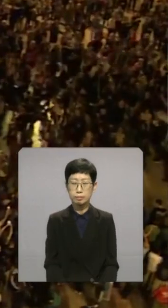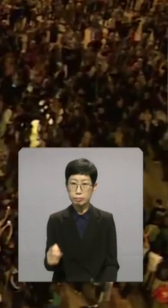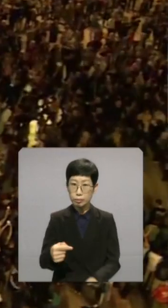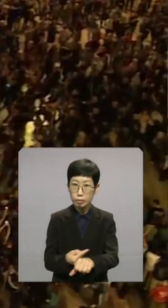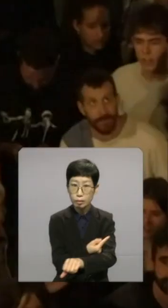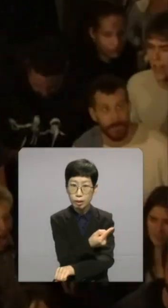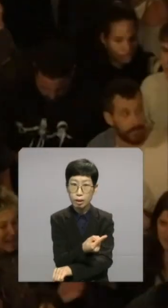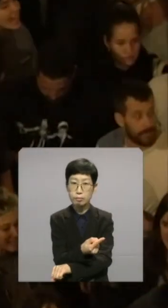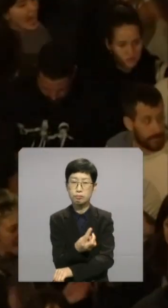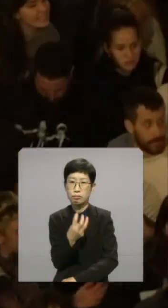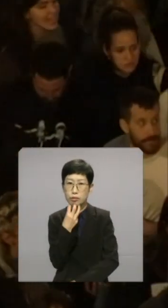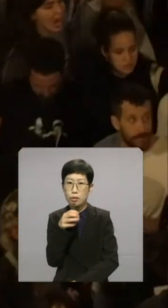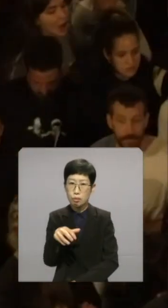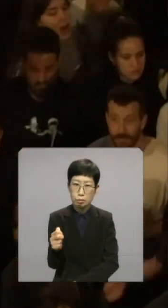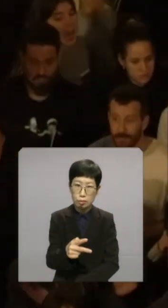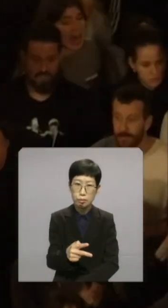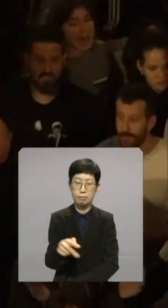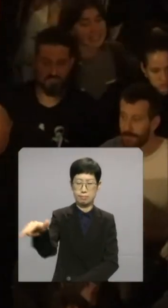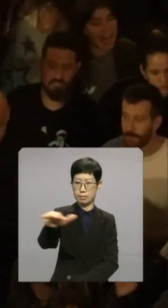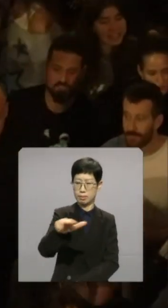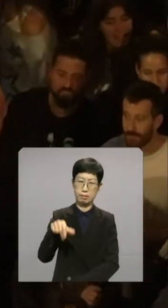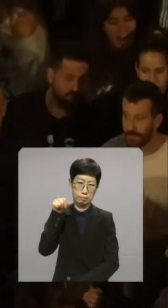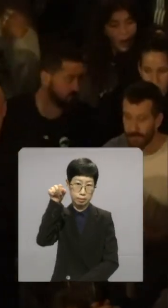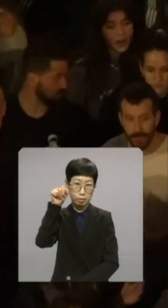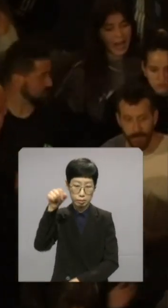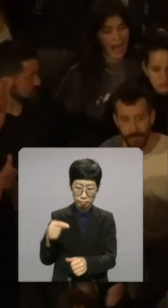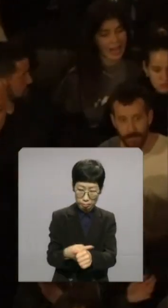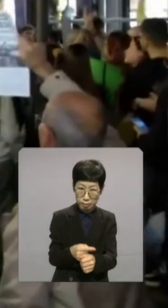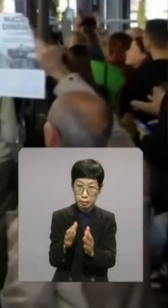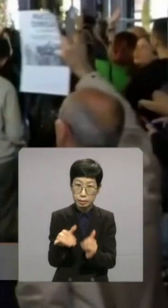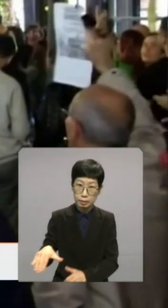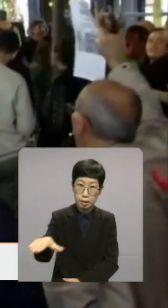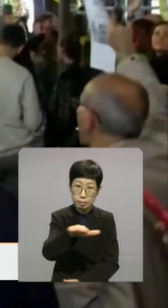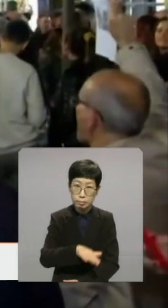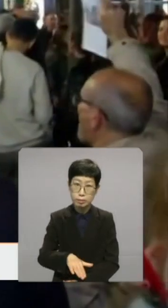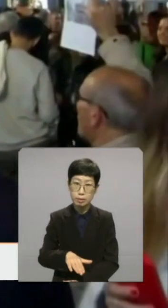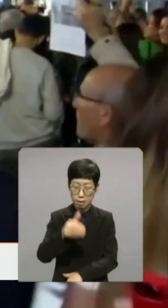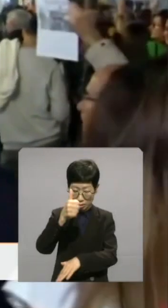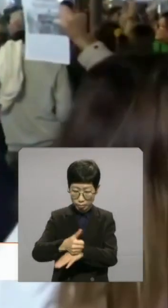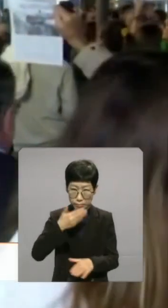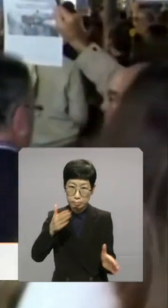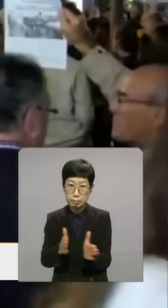등 스페인 전역에서 시위가 벌어지며 시민들의 분노는 중앙정부로도 번지고 있습니다.